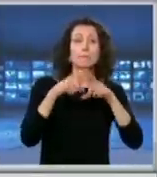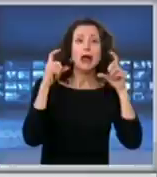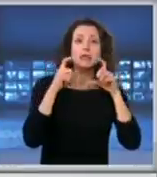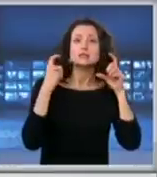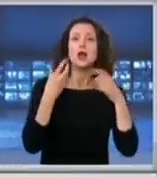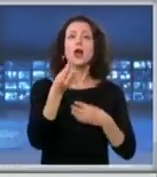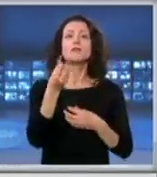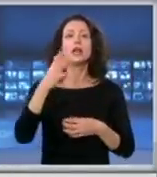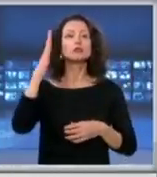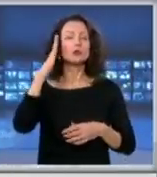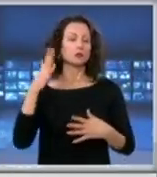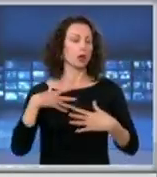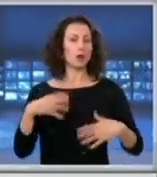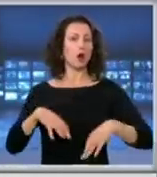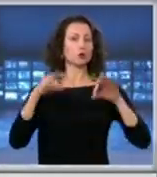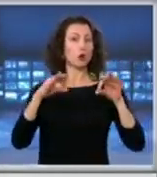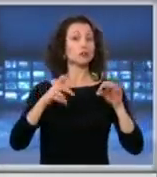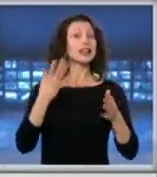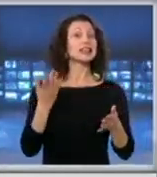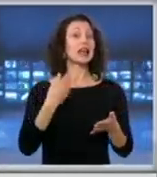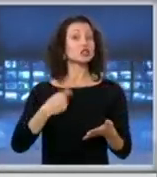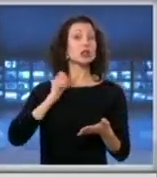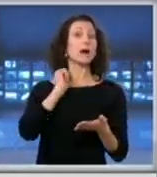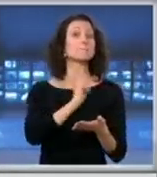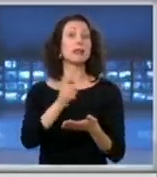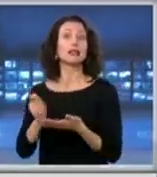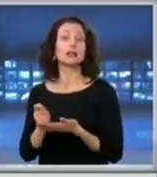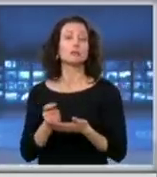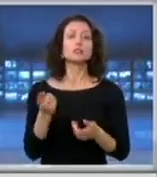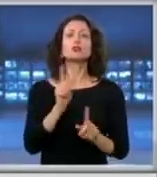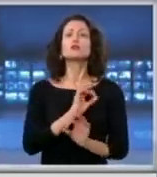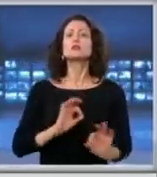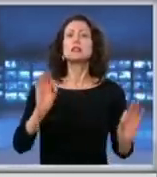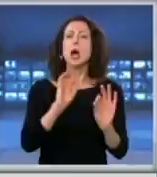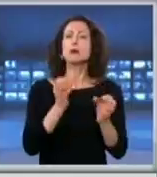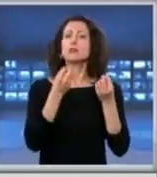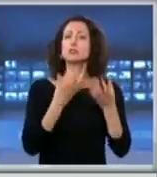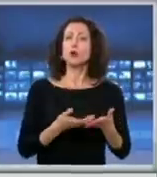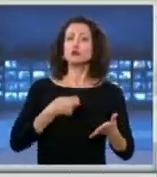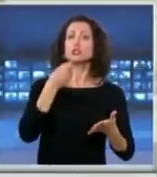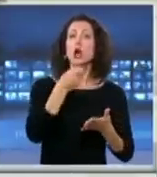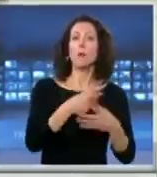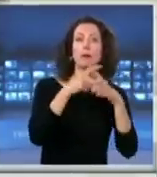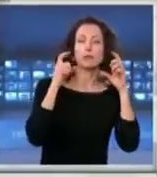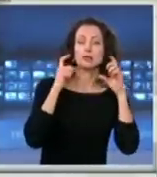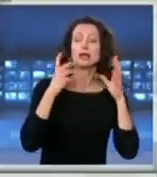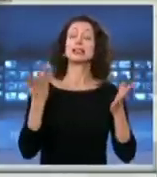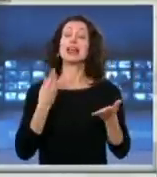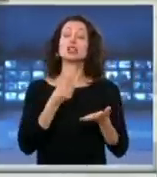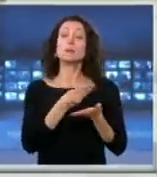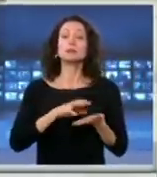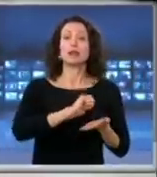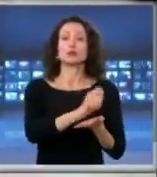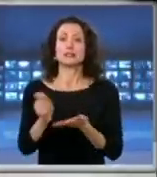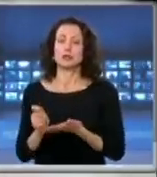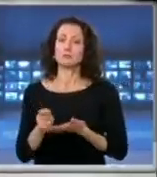финансовия министър има готовност да платиме за тези, които нямат никакви възможности и да раздадем и безплатно. Страната ни вече работи по